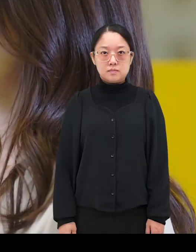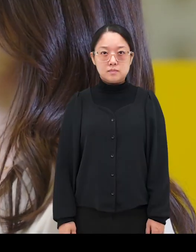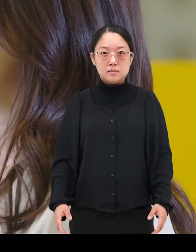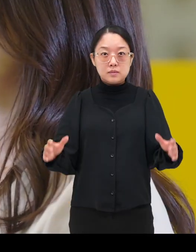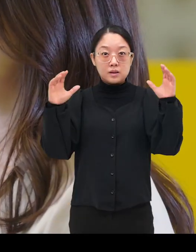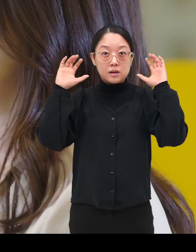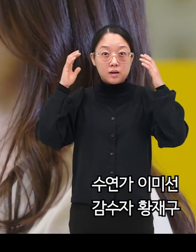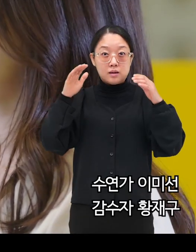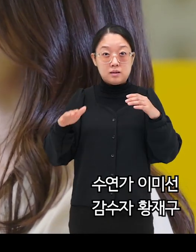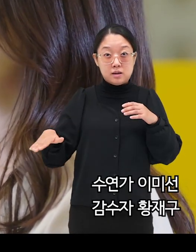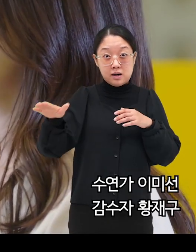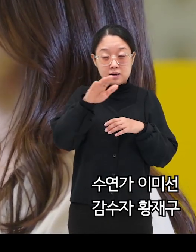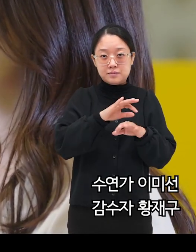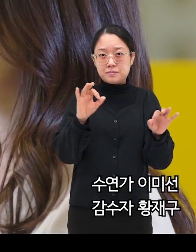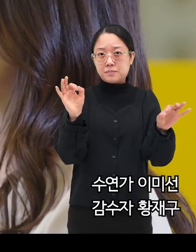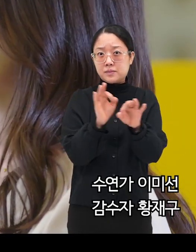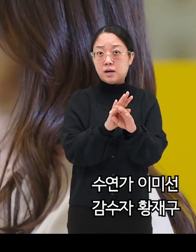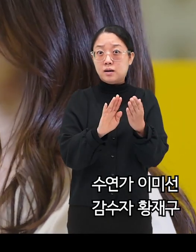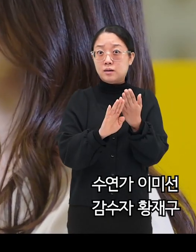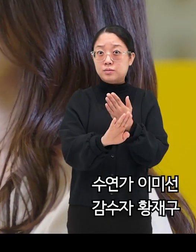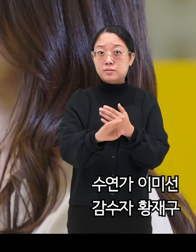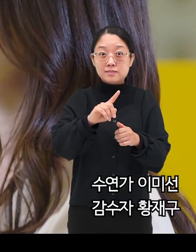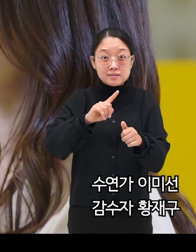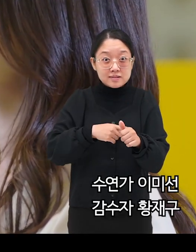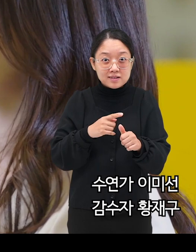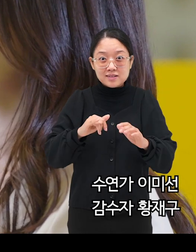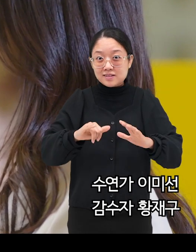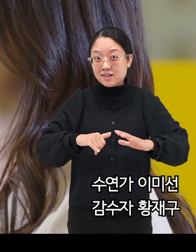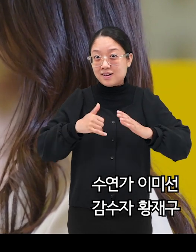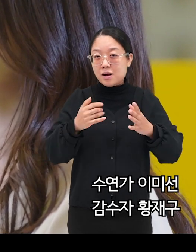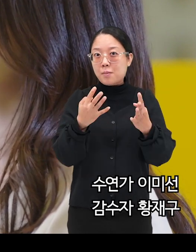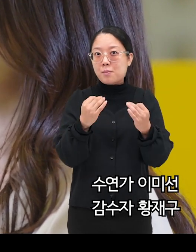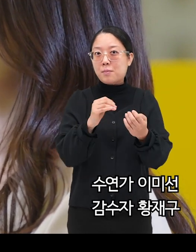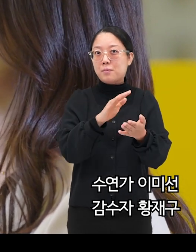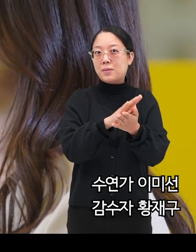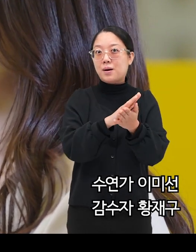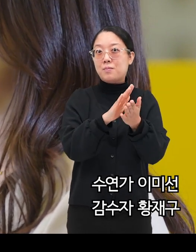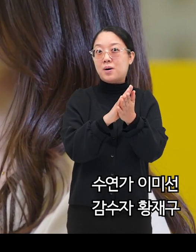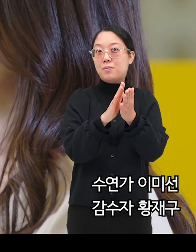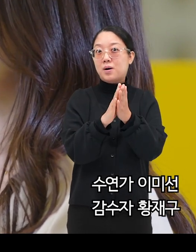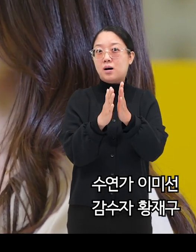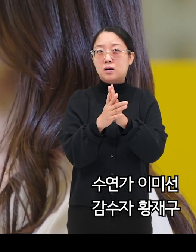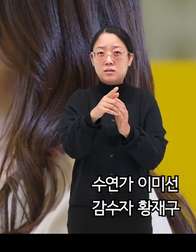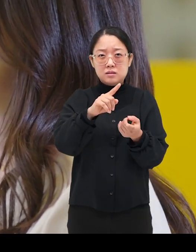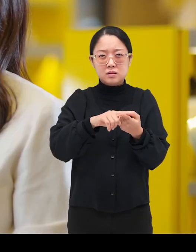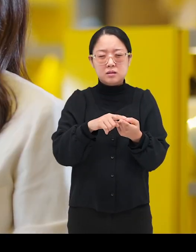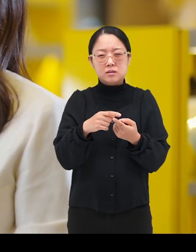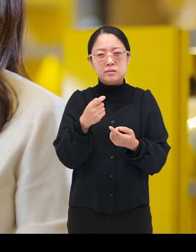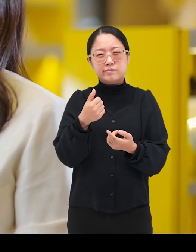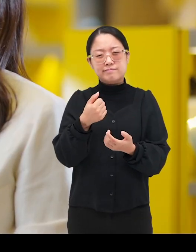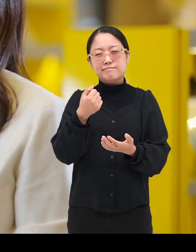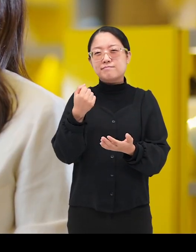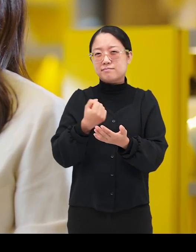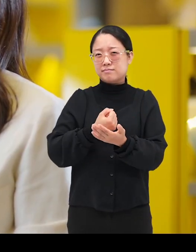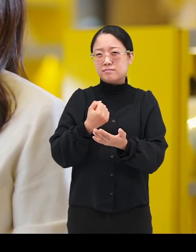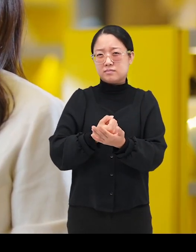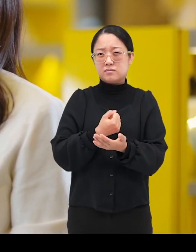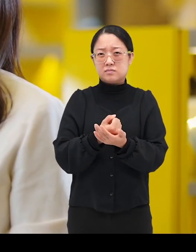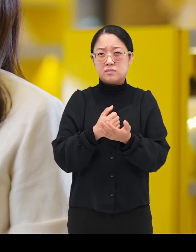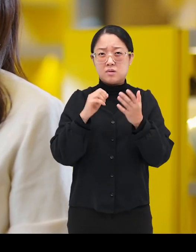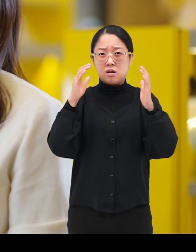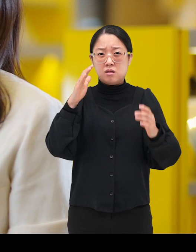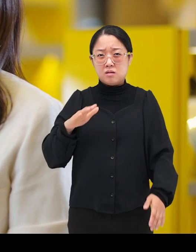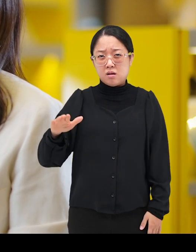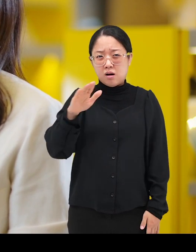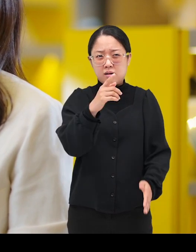아이들이 사라진 뒤에야 세상이 그나마 아주 조금 나아진다는 거에 대한 안타까움도 담겨 있고, 아이들을 위해서 행동을